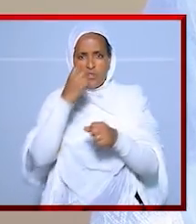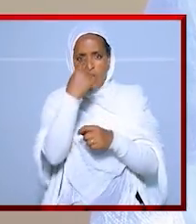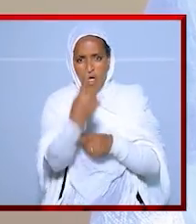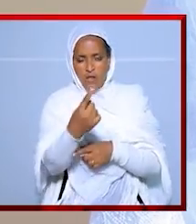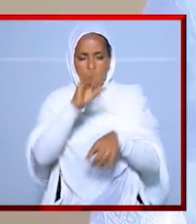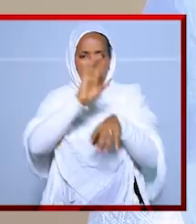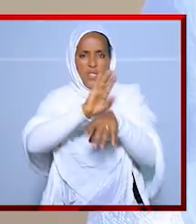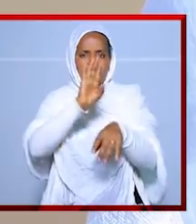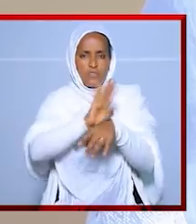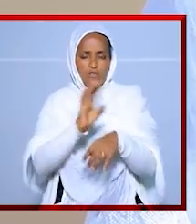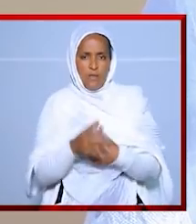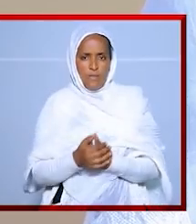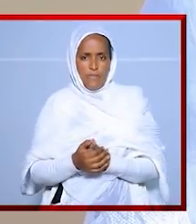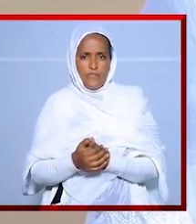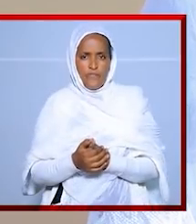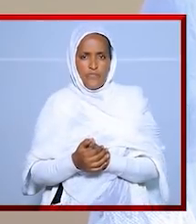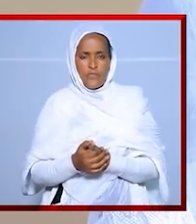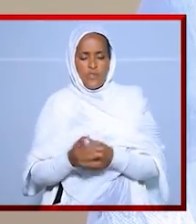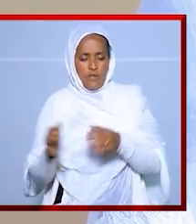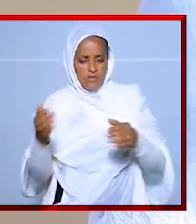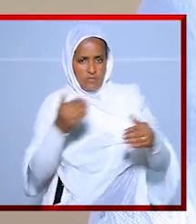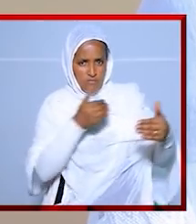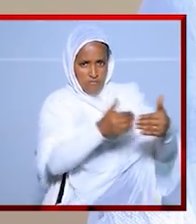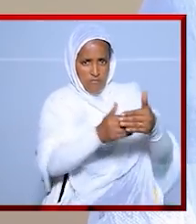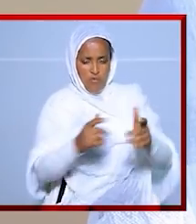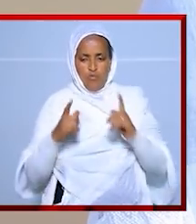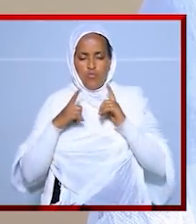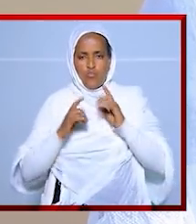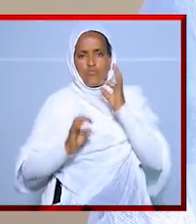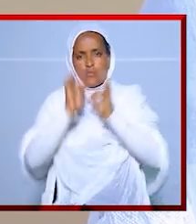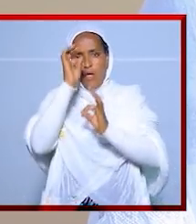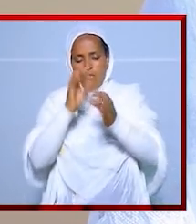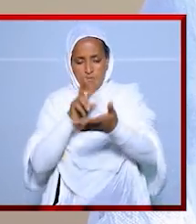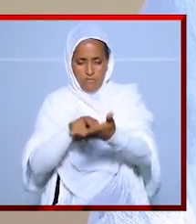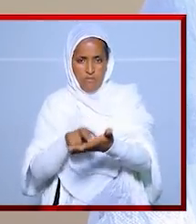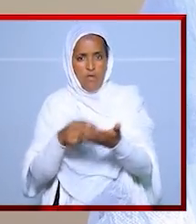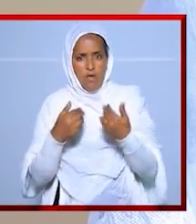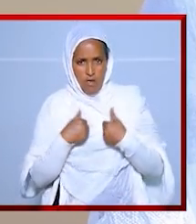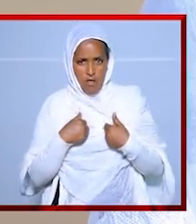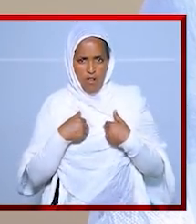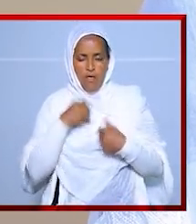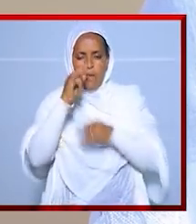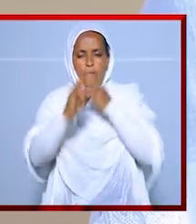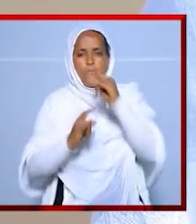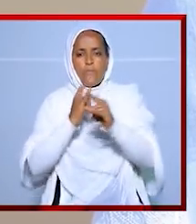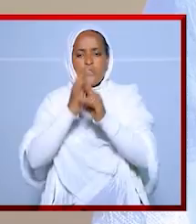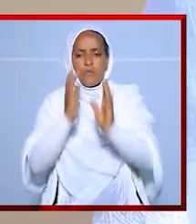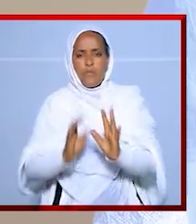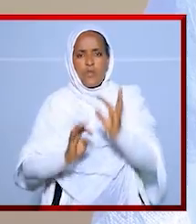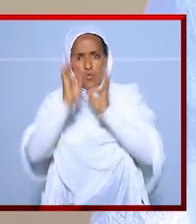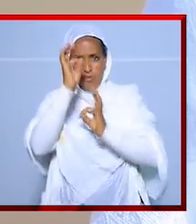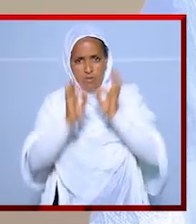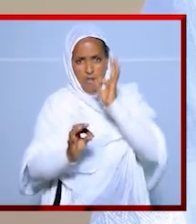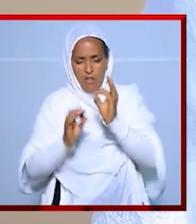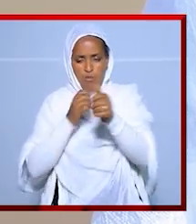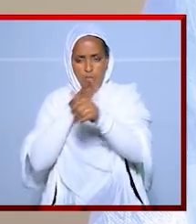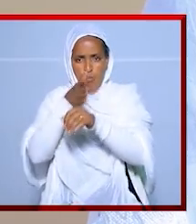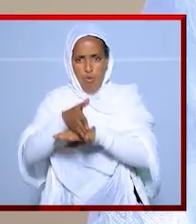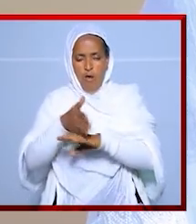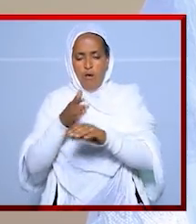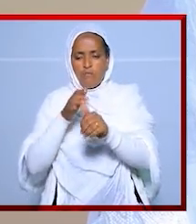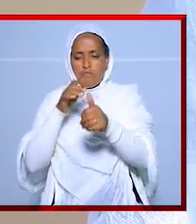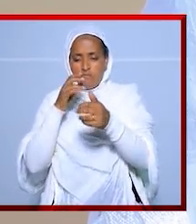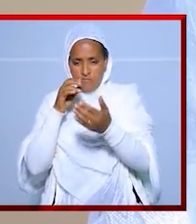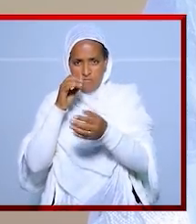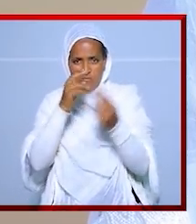ለማቻቻል እንደ አንድ ቤተክርስቲያንን ተጠግተው የሚመሩ ነገስታትም ታሪክ እናነባለን። በዘመናዊ ታሪክ ከዘመነ መሳፍንቱ በኋላ